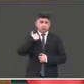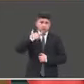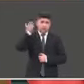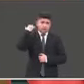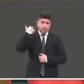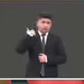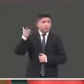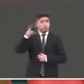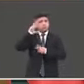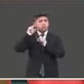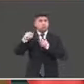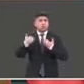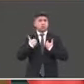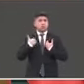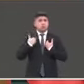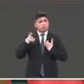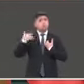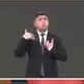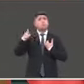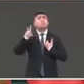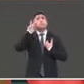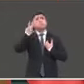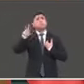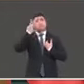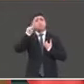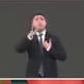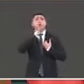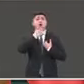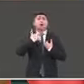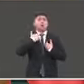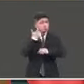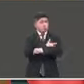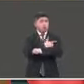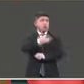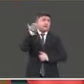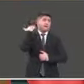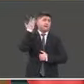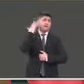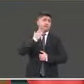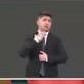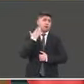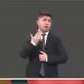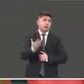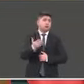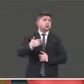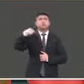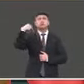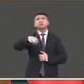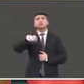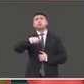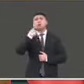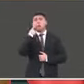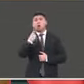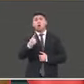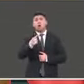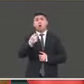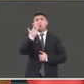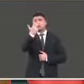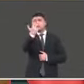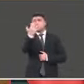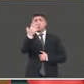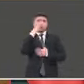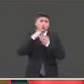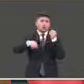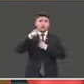oralardan geldik oralardan geçtik böyle yurtlarımız vardı Şimdi ise üç dört